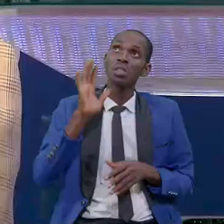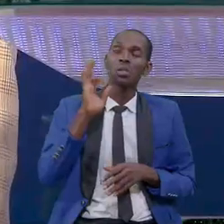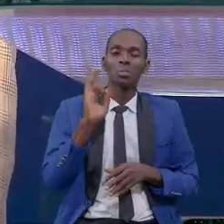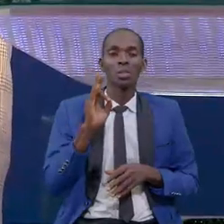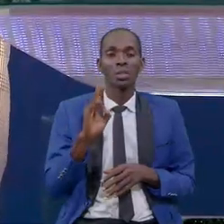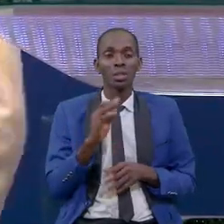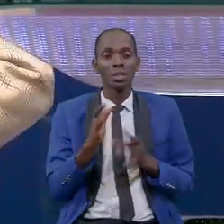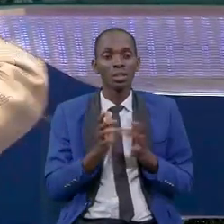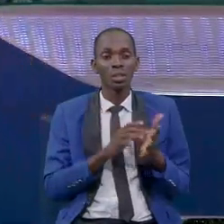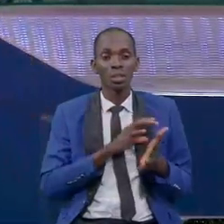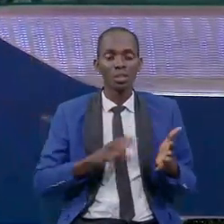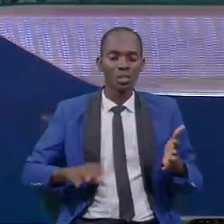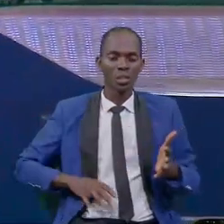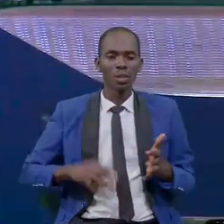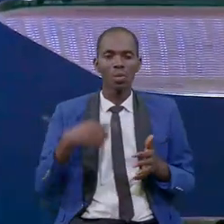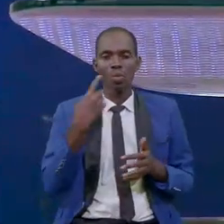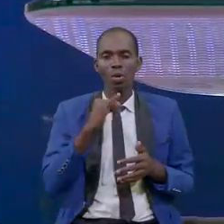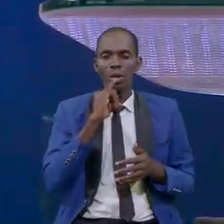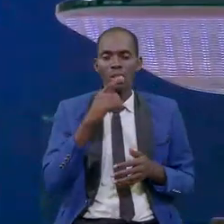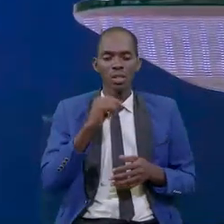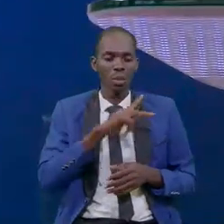prédication? Voyez comment Jésus, la